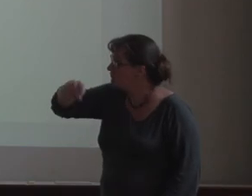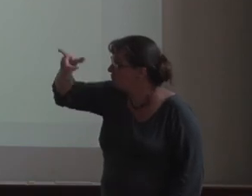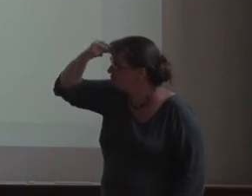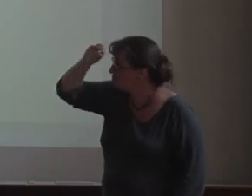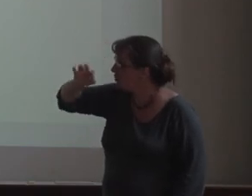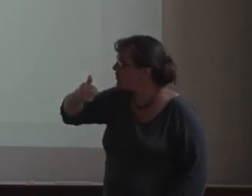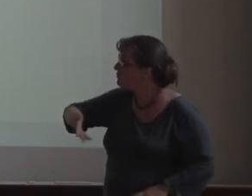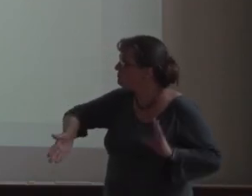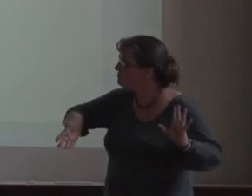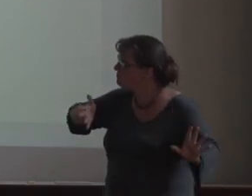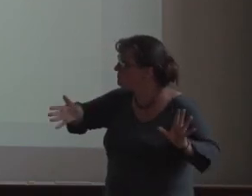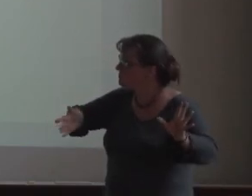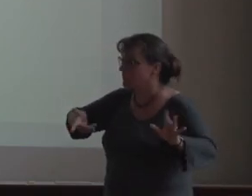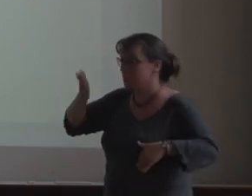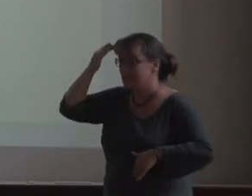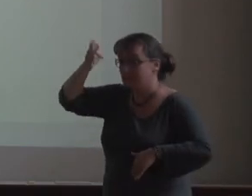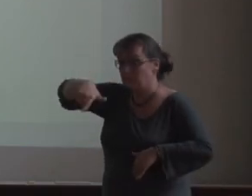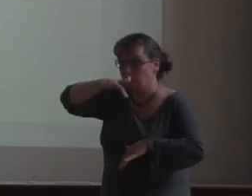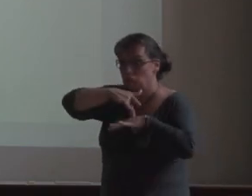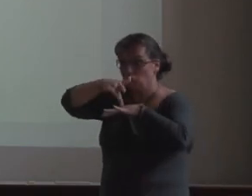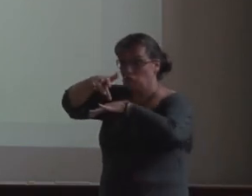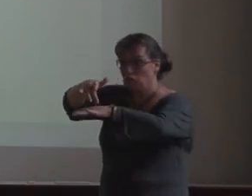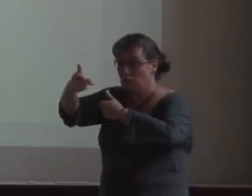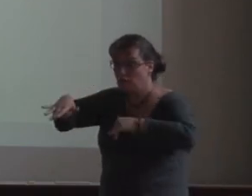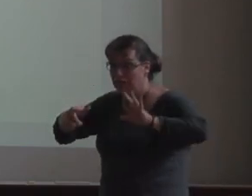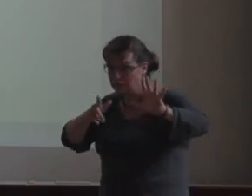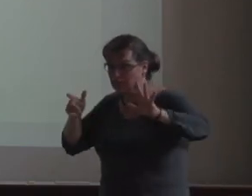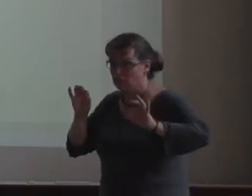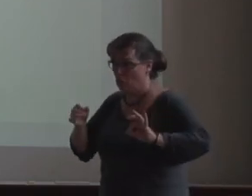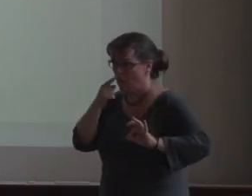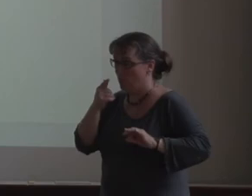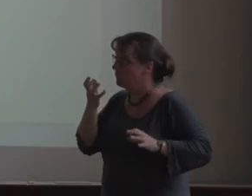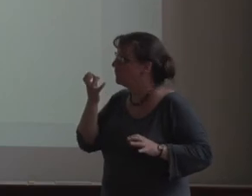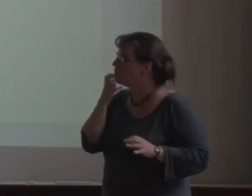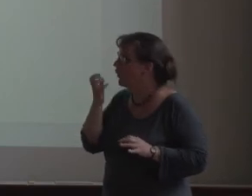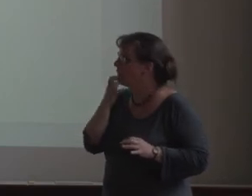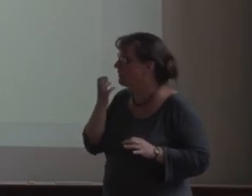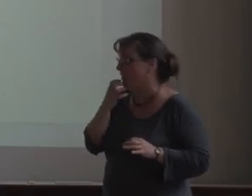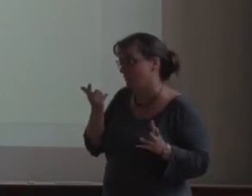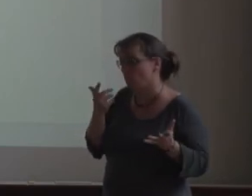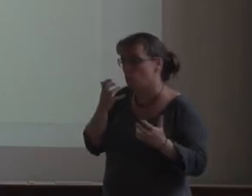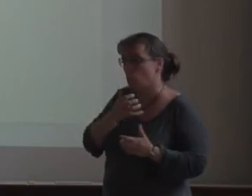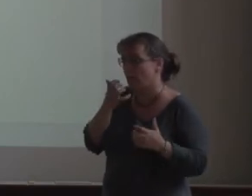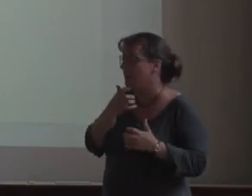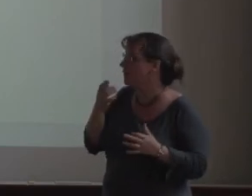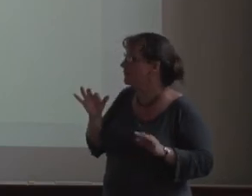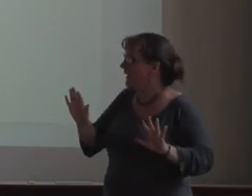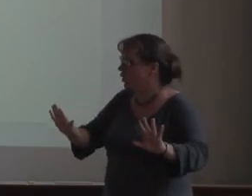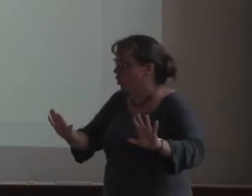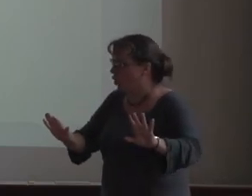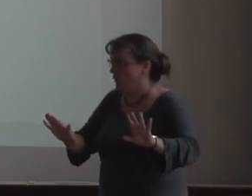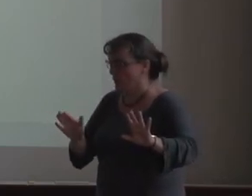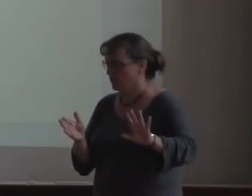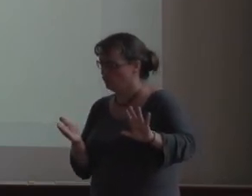commencent à tremper gentiment dans Async.io. On aimerait pouvoir dire je veux attendre